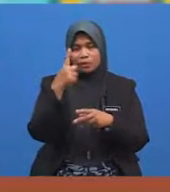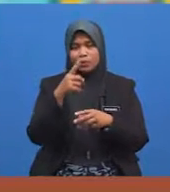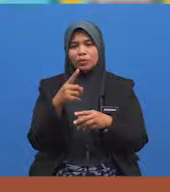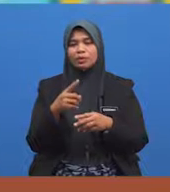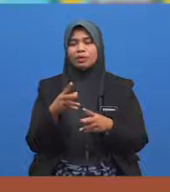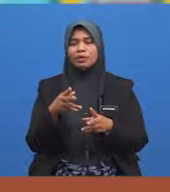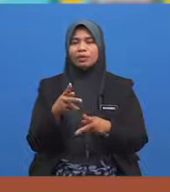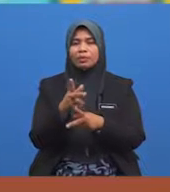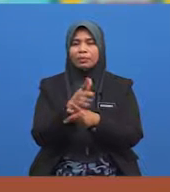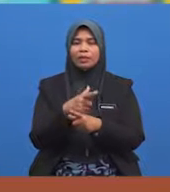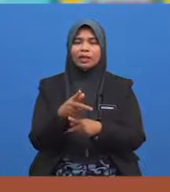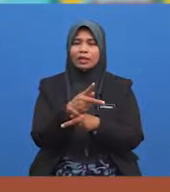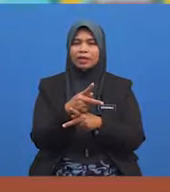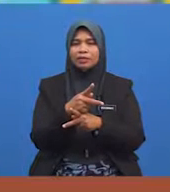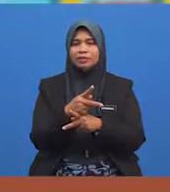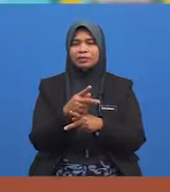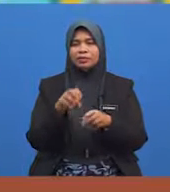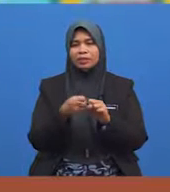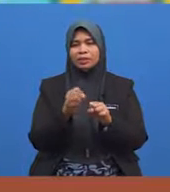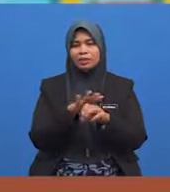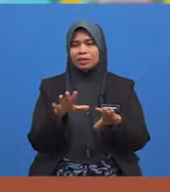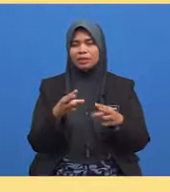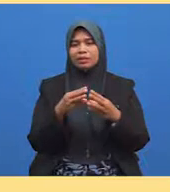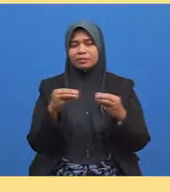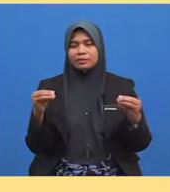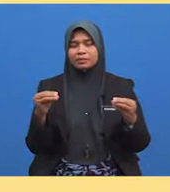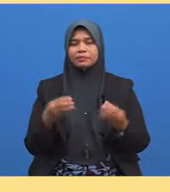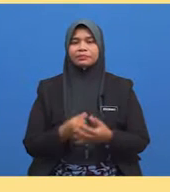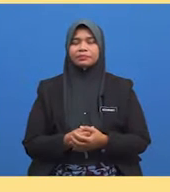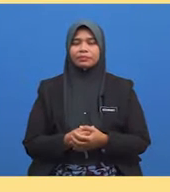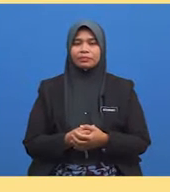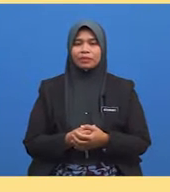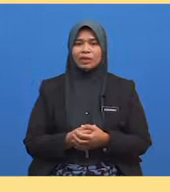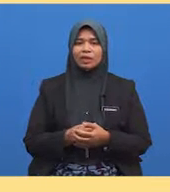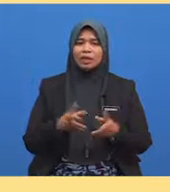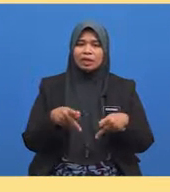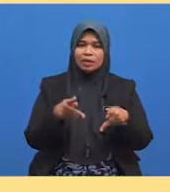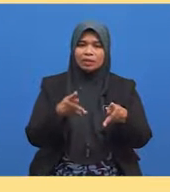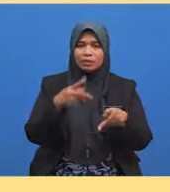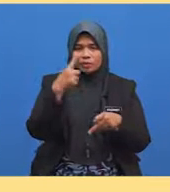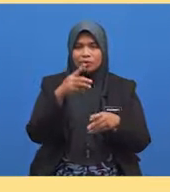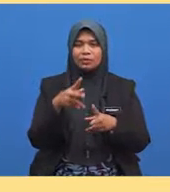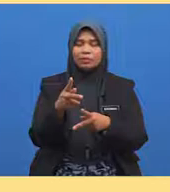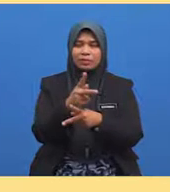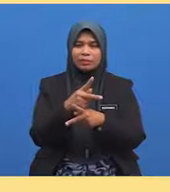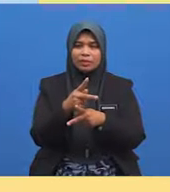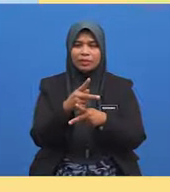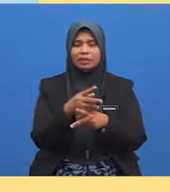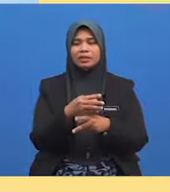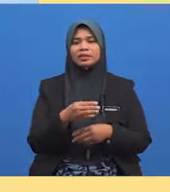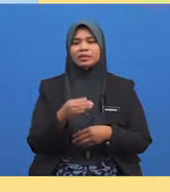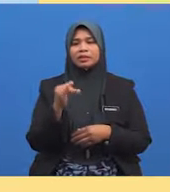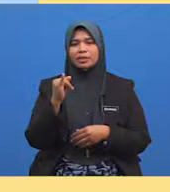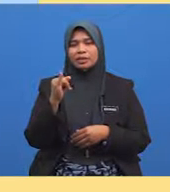biodiversity kita daripada kepupusan. Kaedah-kaedah untuk memelihara dan